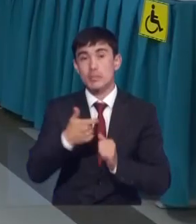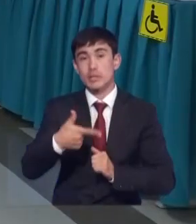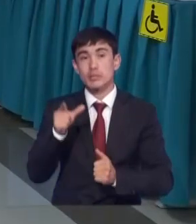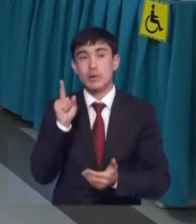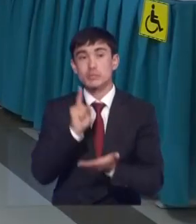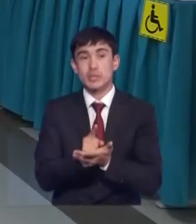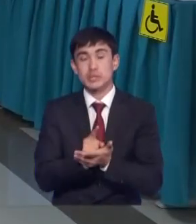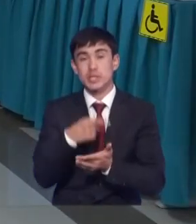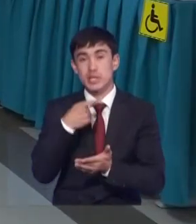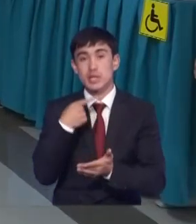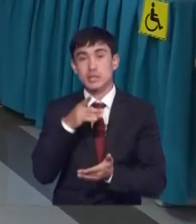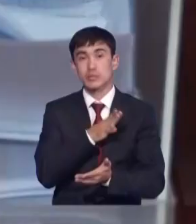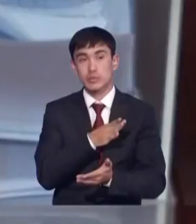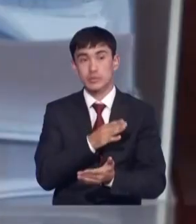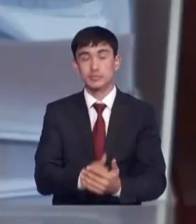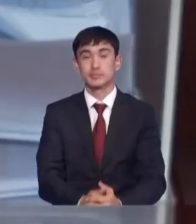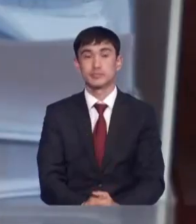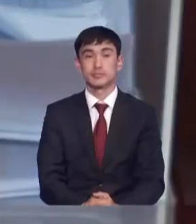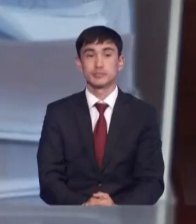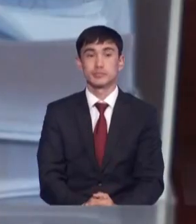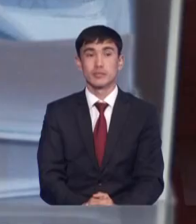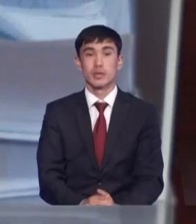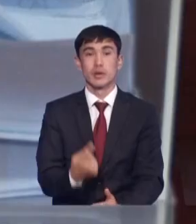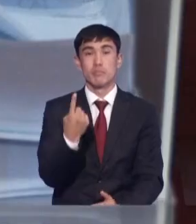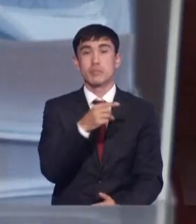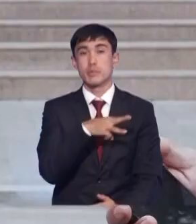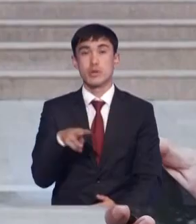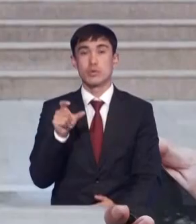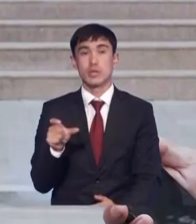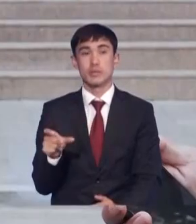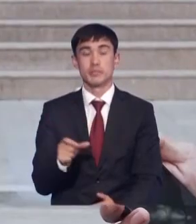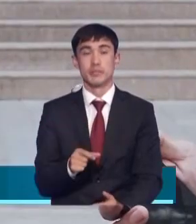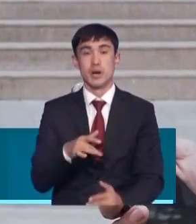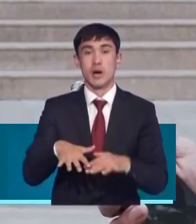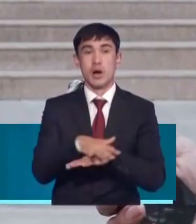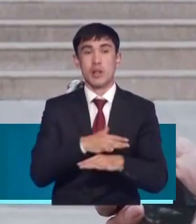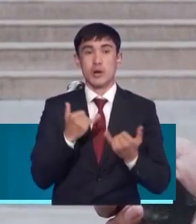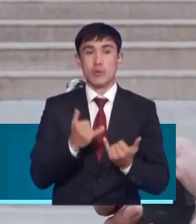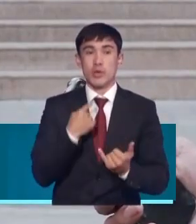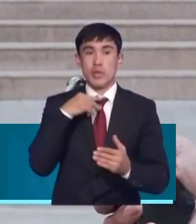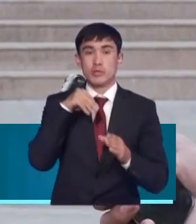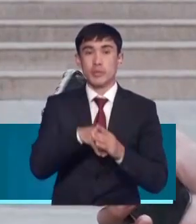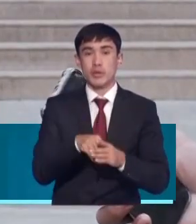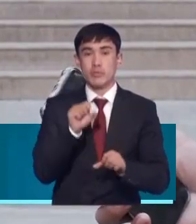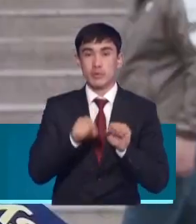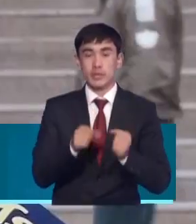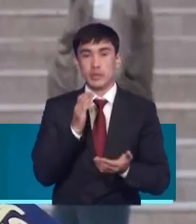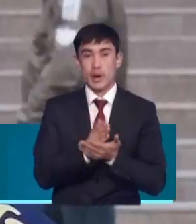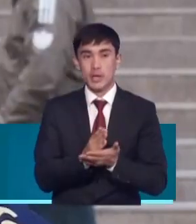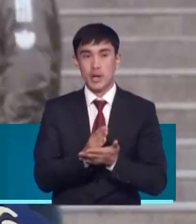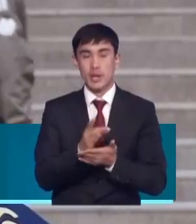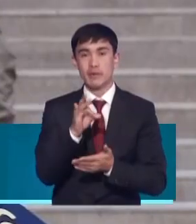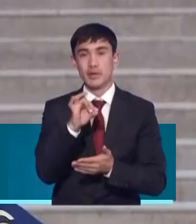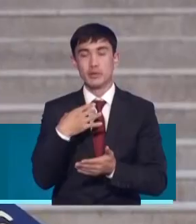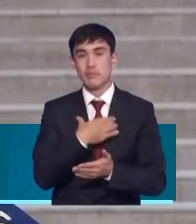адамның азаматтық парыз екендігін атап өтті. 1 миллионға жуық халық бүгін дауыс беруге мүмкіндіктері бар.